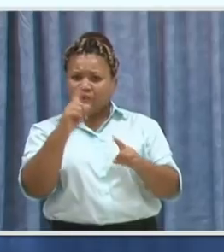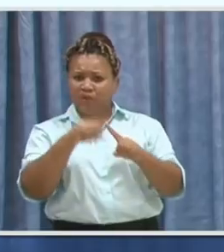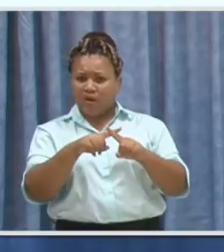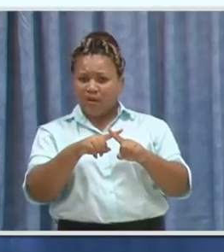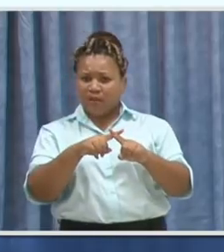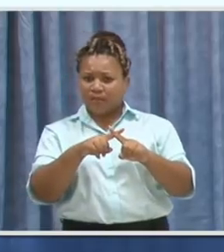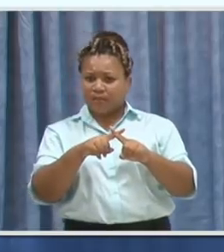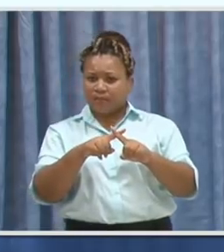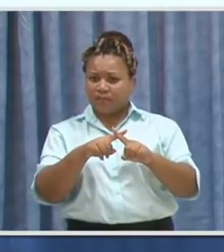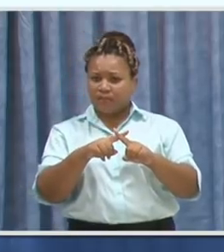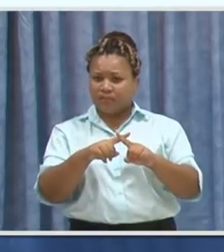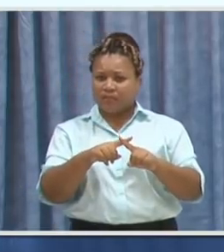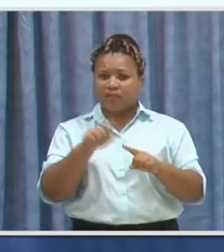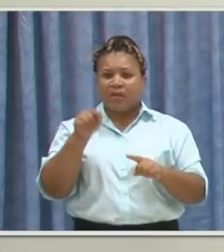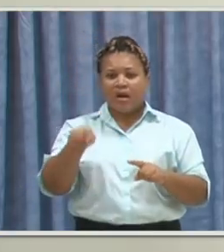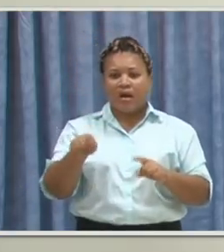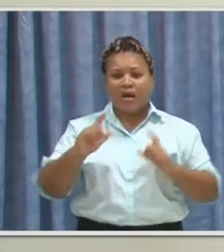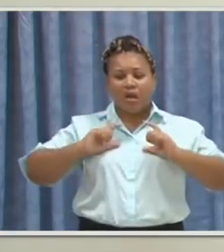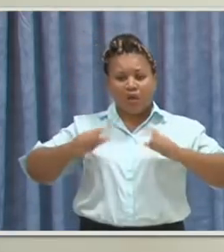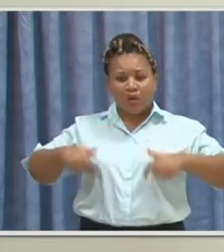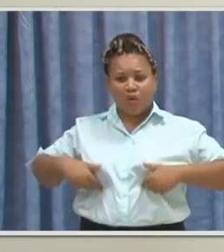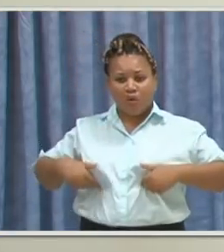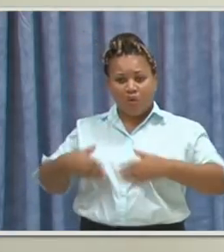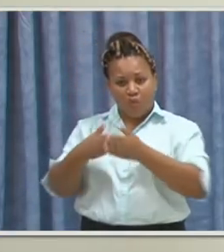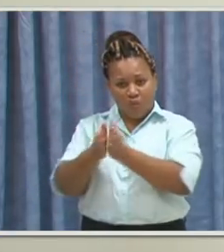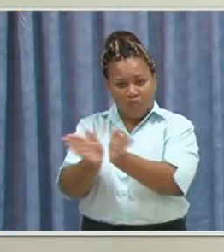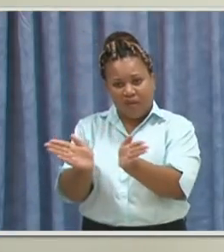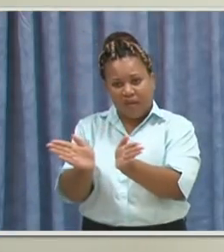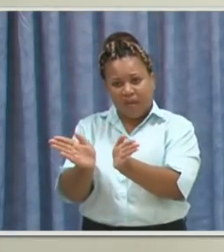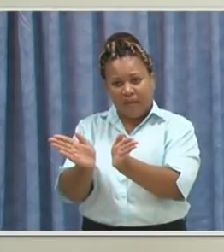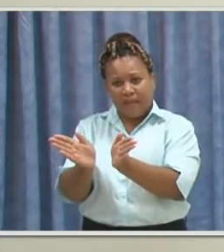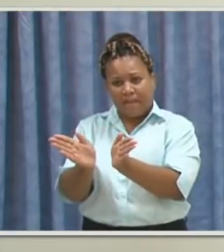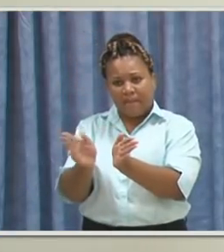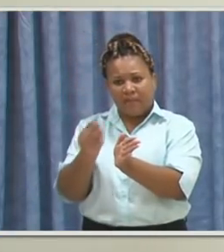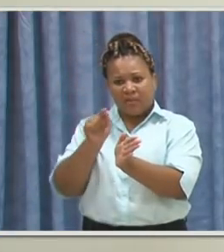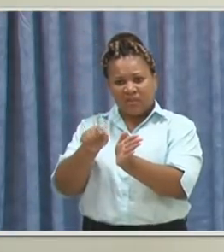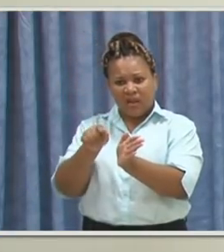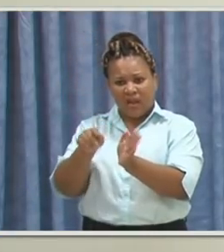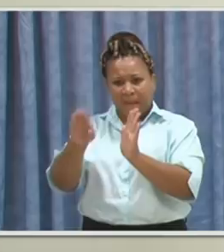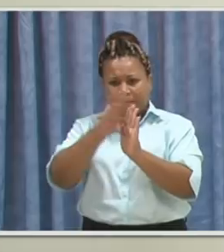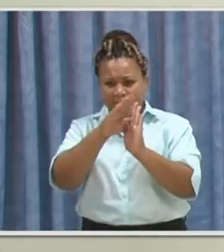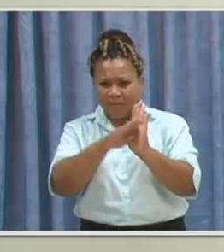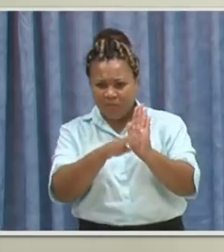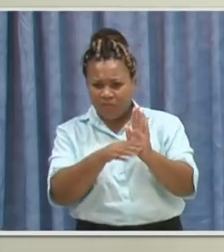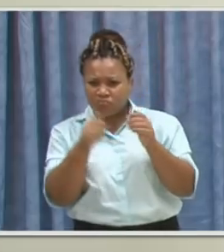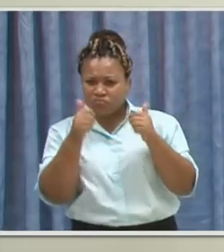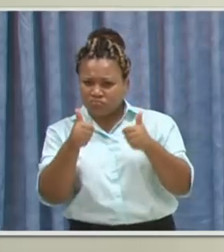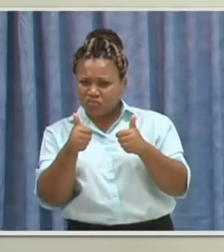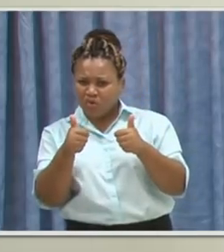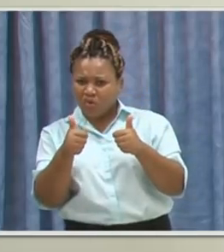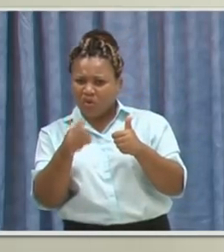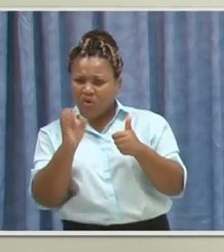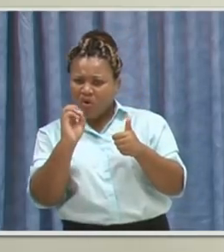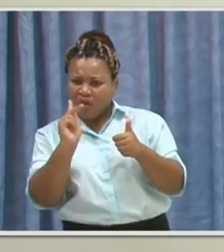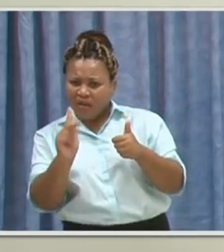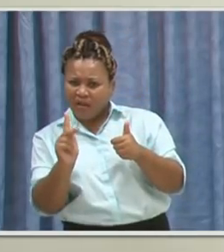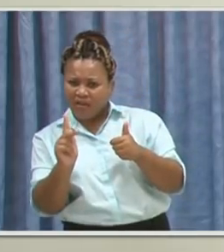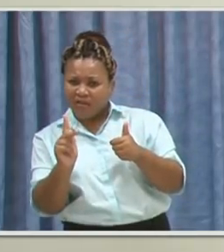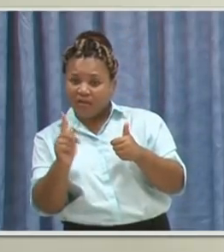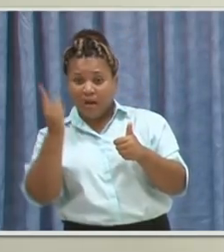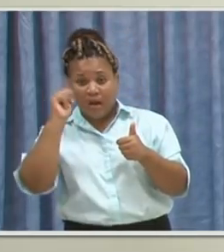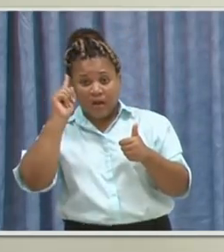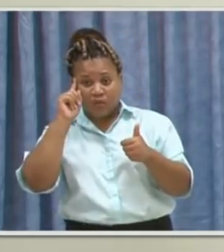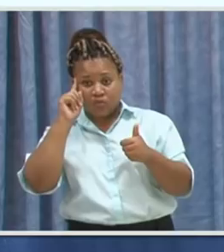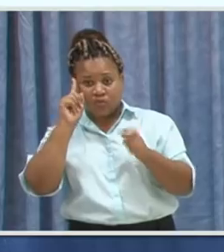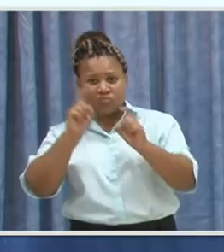peut-être qui moyen à bonne mesure pour marcher dans l'école in terms of taler une cause le social distancing qui moyen ça pour marcher à cause de